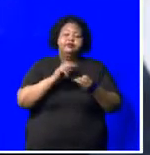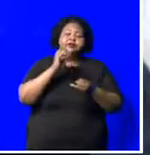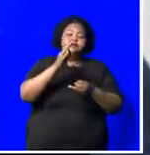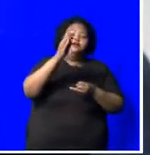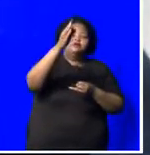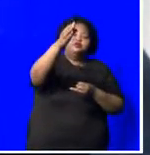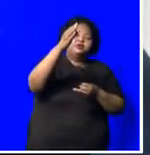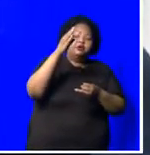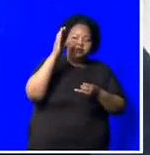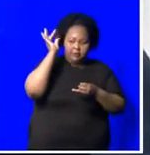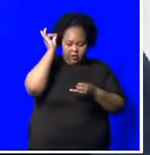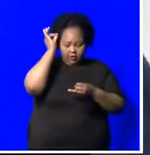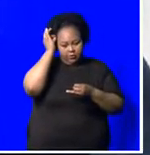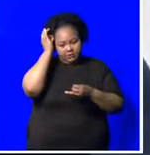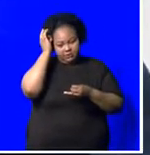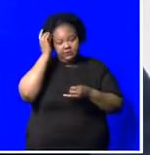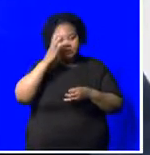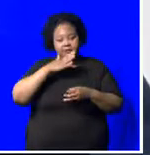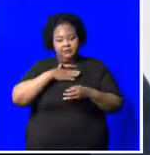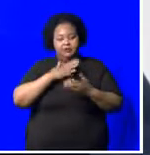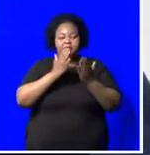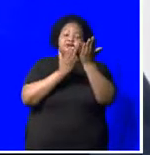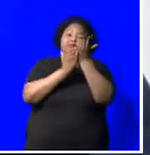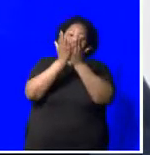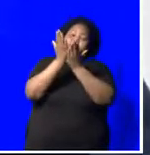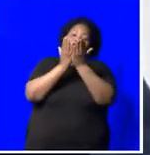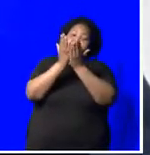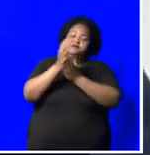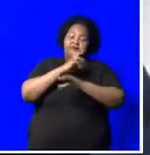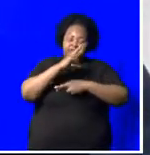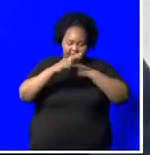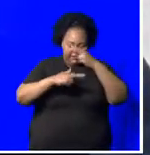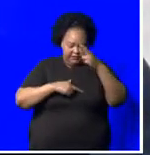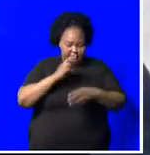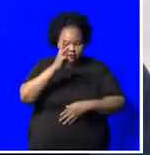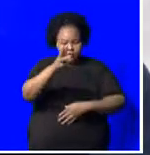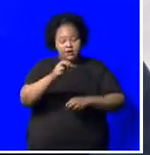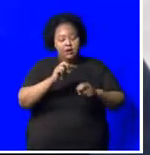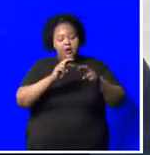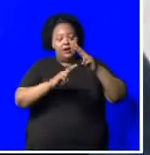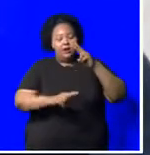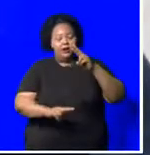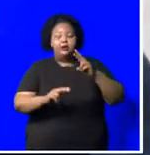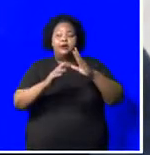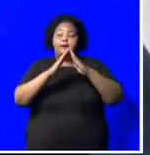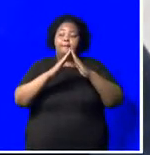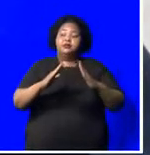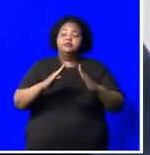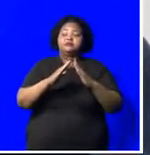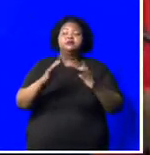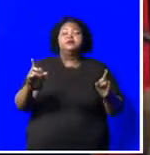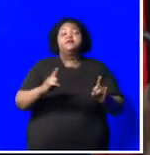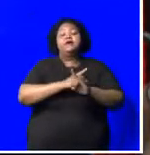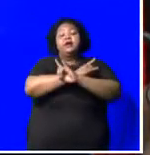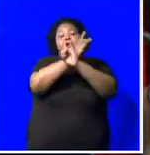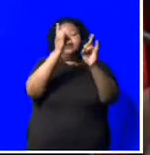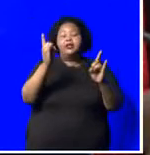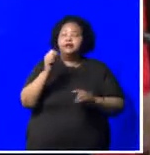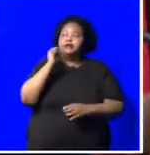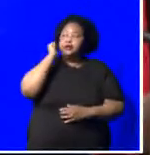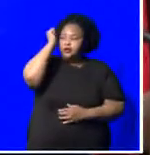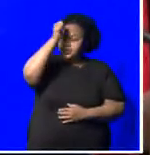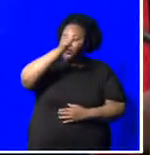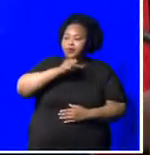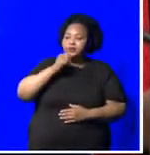Nalabayobusa emva kwayo. Nalabayobusa emva kwayo. Kulesikhundla sekuba yindvuna yembuso elitiko laka health. Kulesikhundla